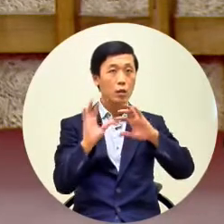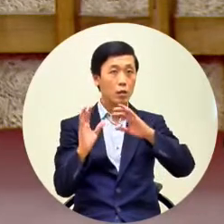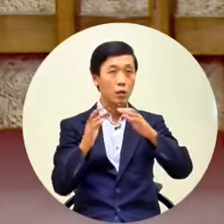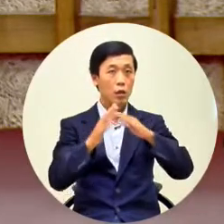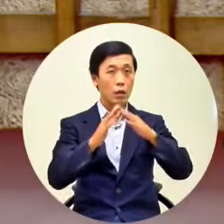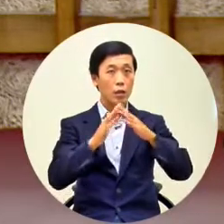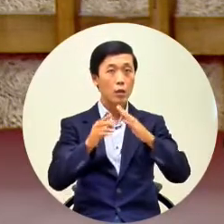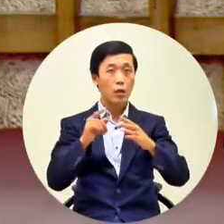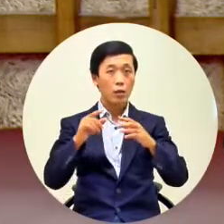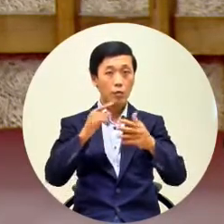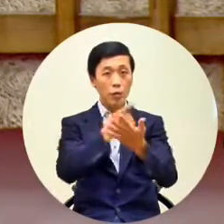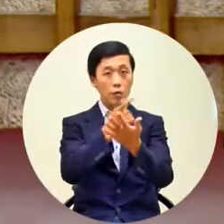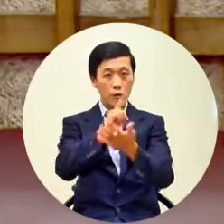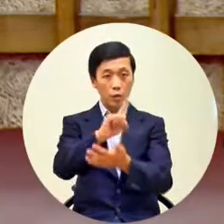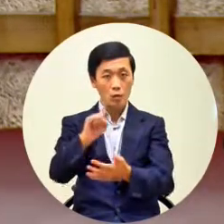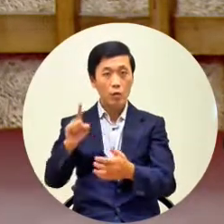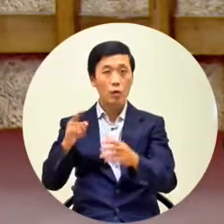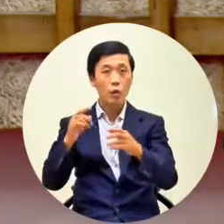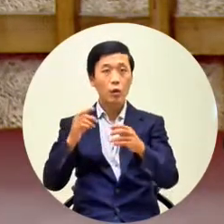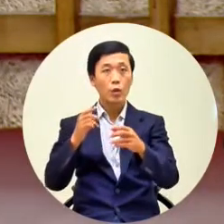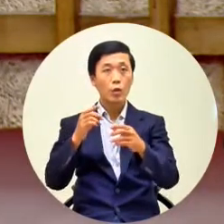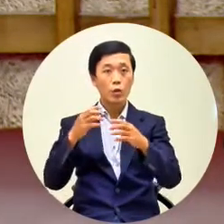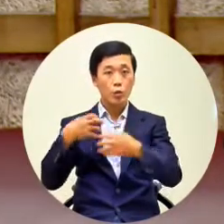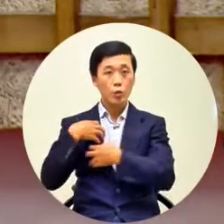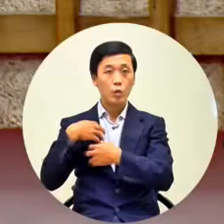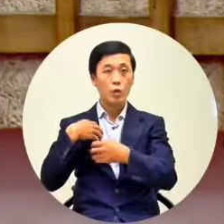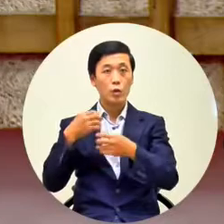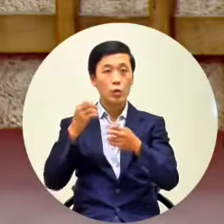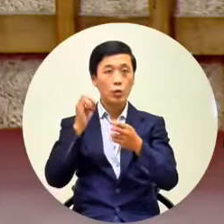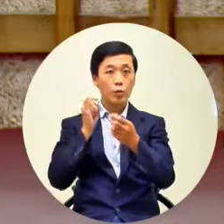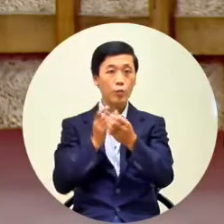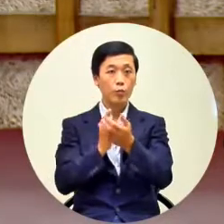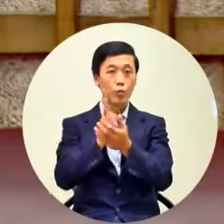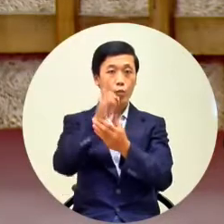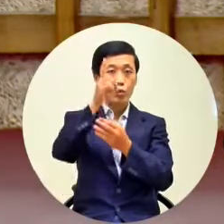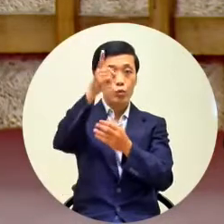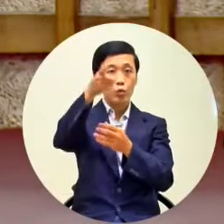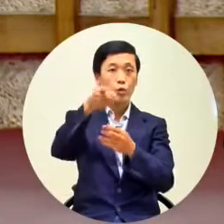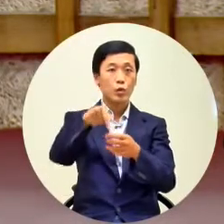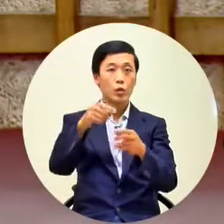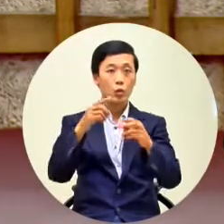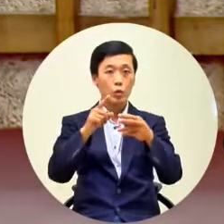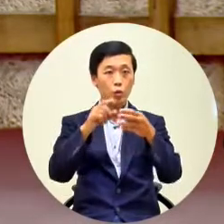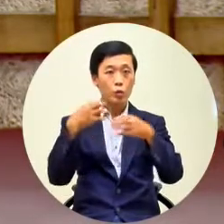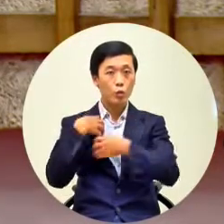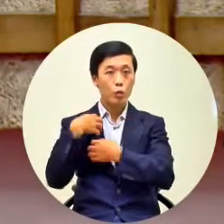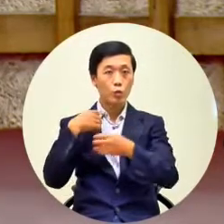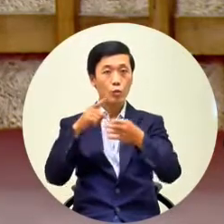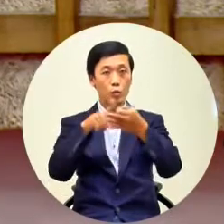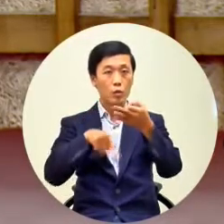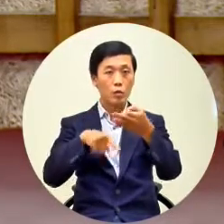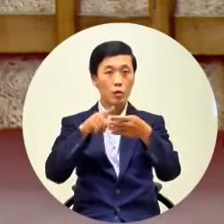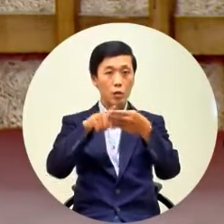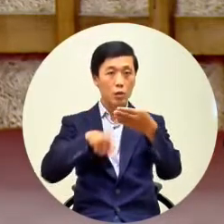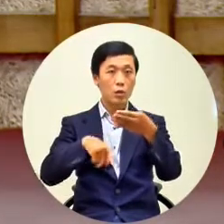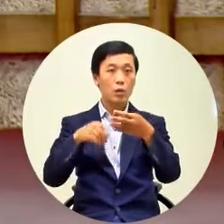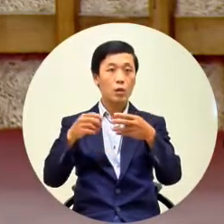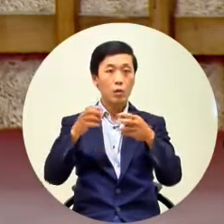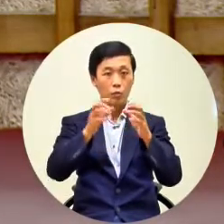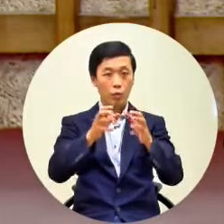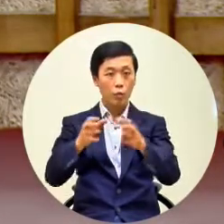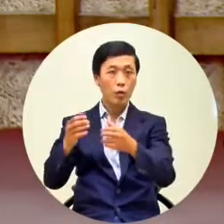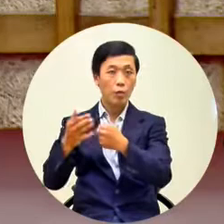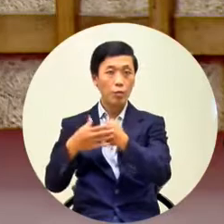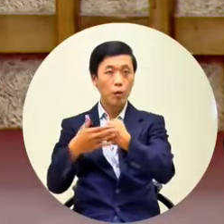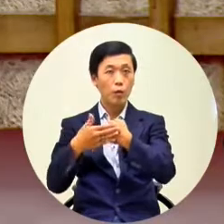军事的一些讯号从这边打出去，所以这里有保留很好的军事特色。那这里周边有很大规模的这个